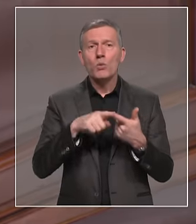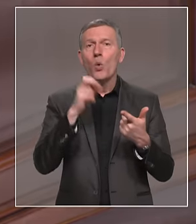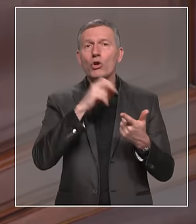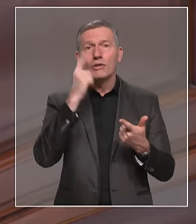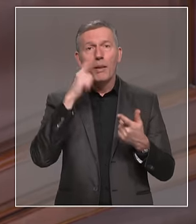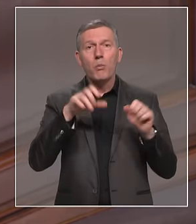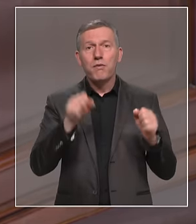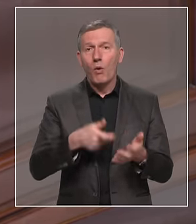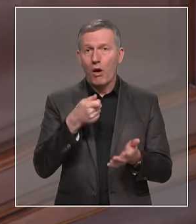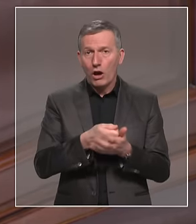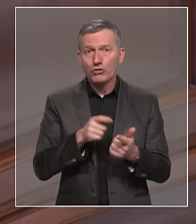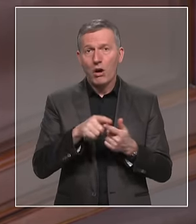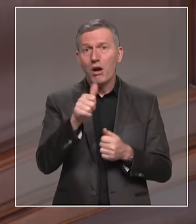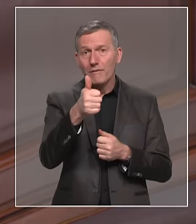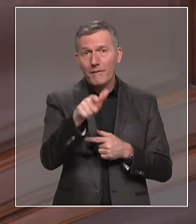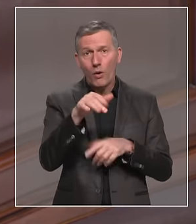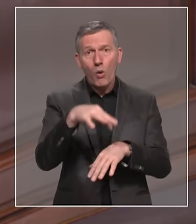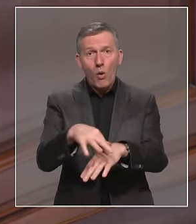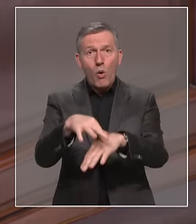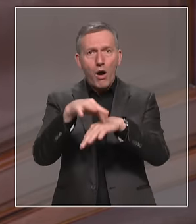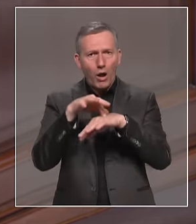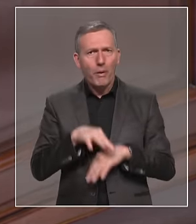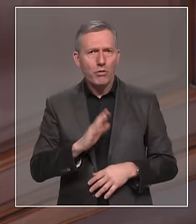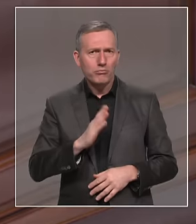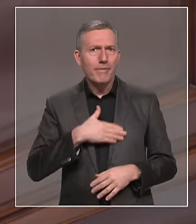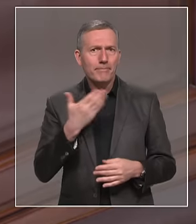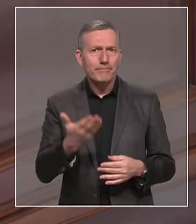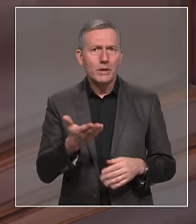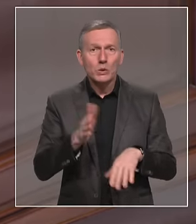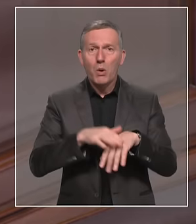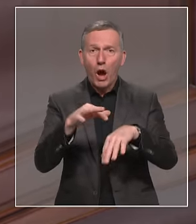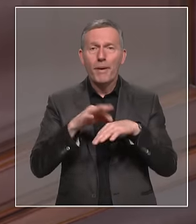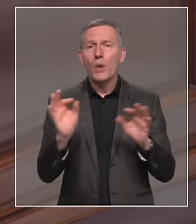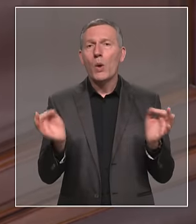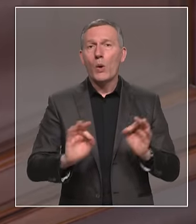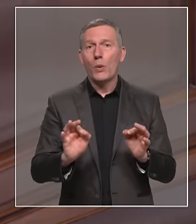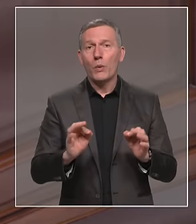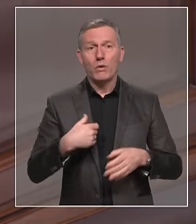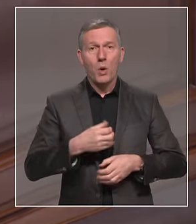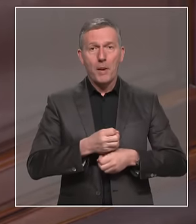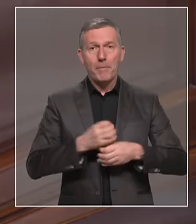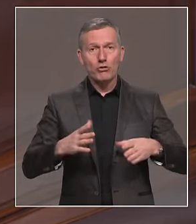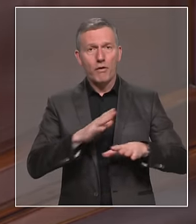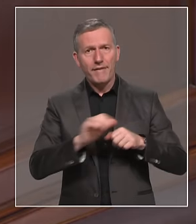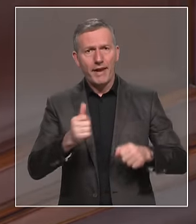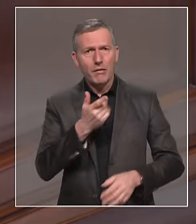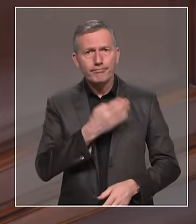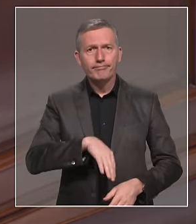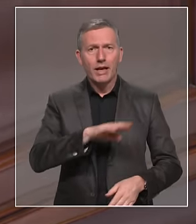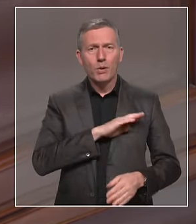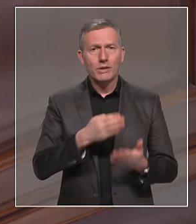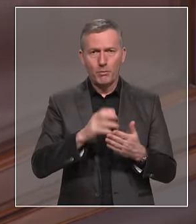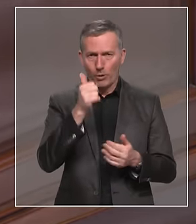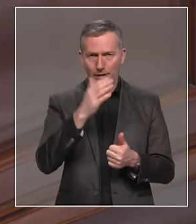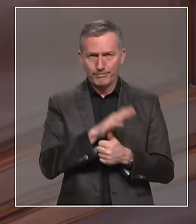pouvoir d'achat. Nous aurions aimé que vous nous accompagniez sur ce sujet-là. Nous n'avons pas été accompagnés, c'est cette majorité qui a pris cette responsabilité. Ça, c'est pour le